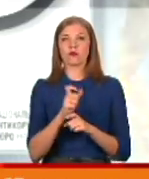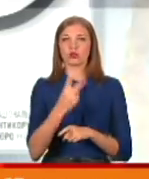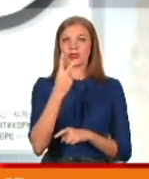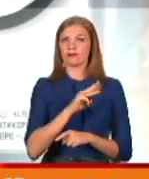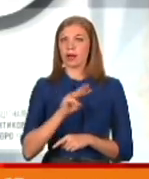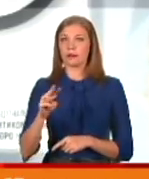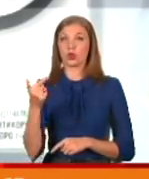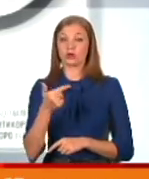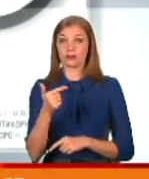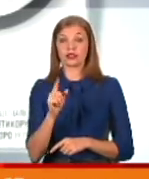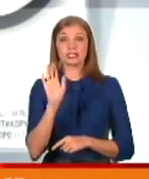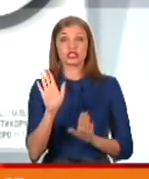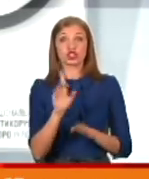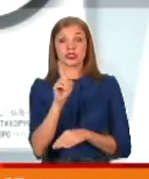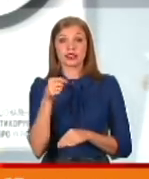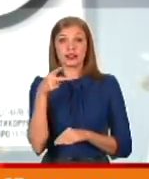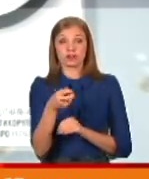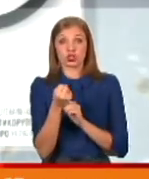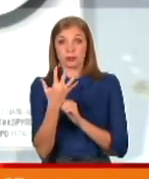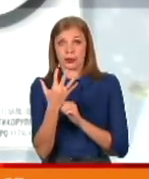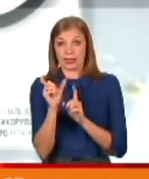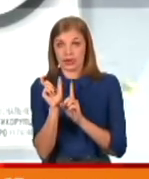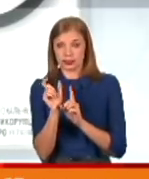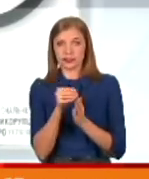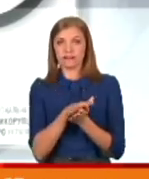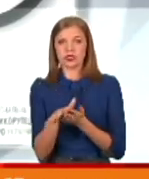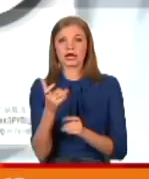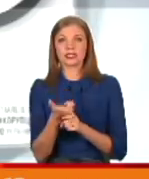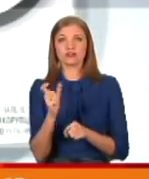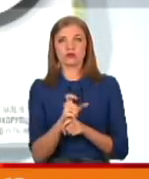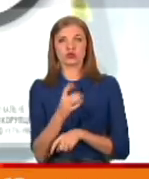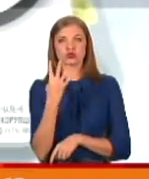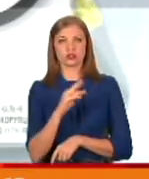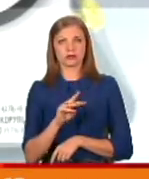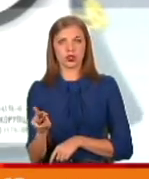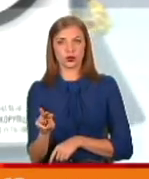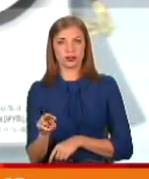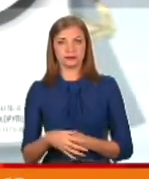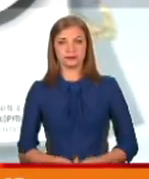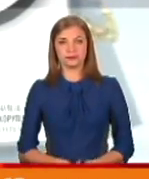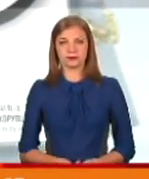мільйони гривень, а лише за 2015-й витратив більше, ніж 4 мільйони.